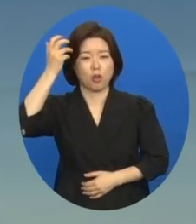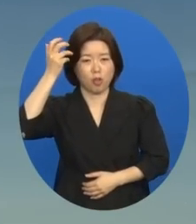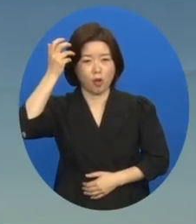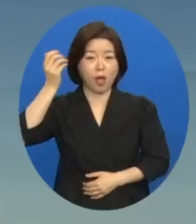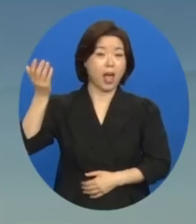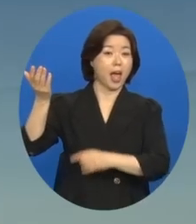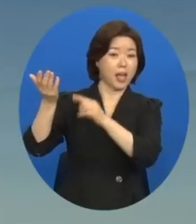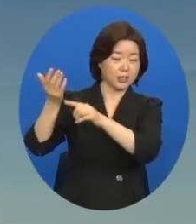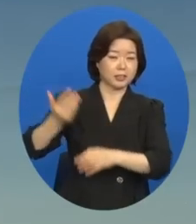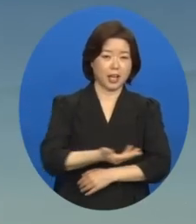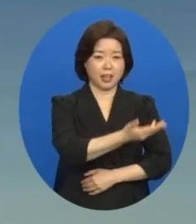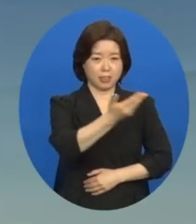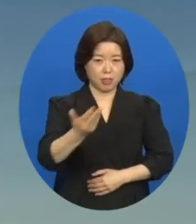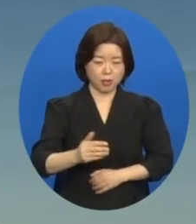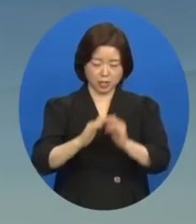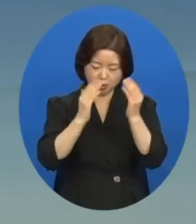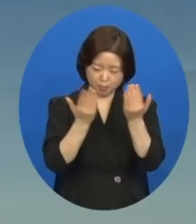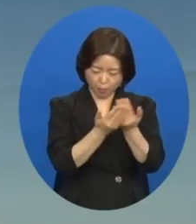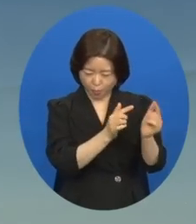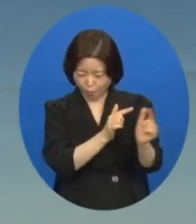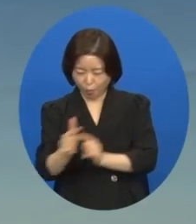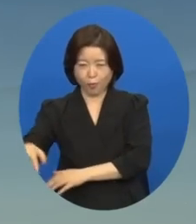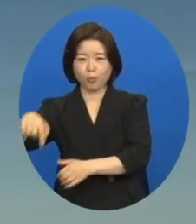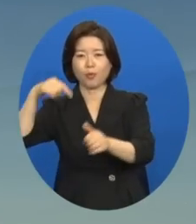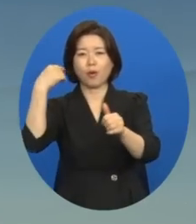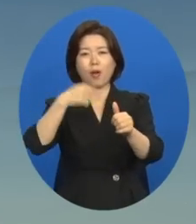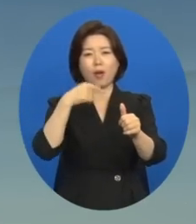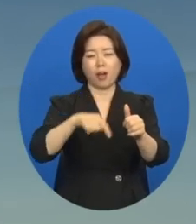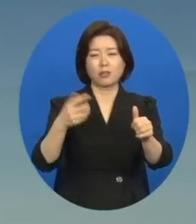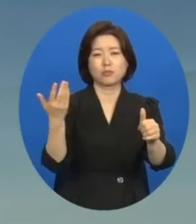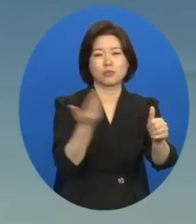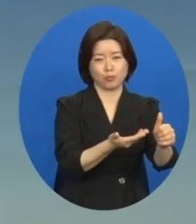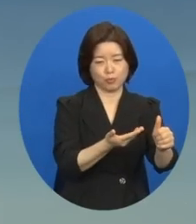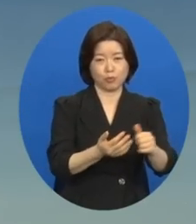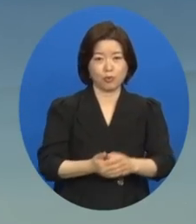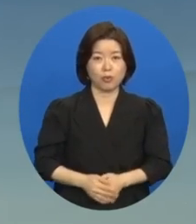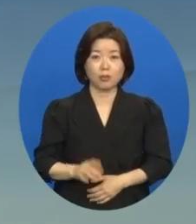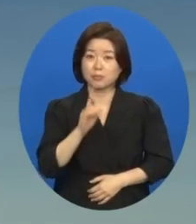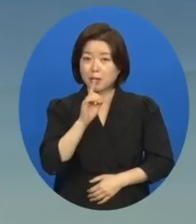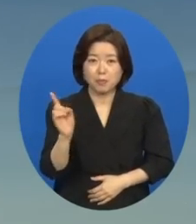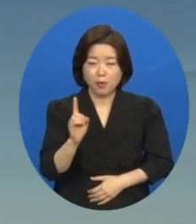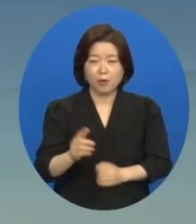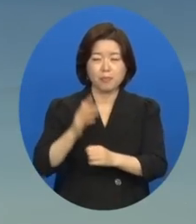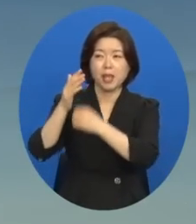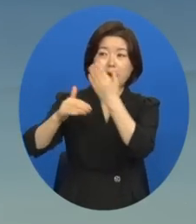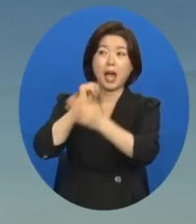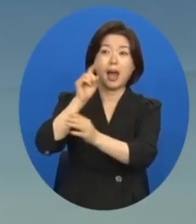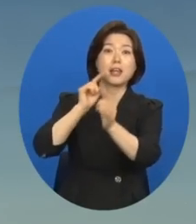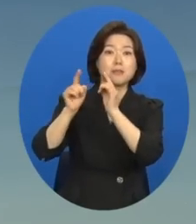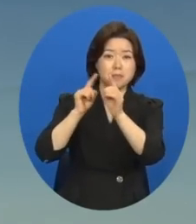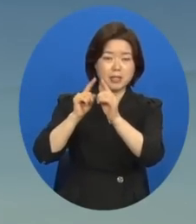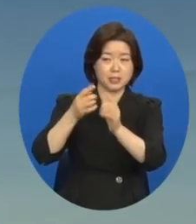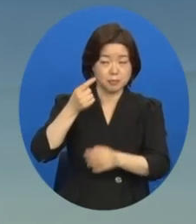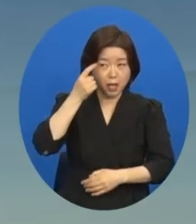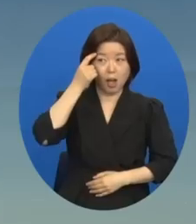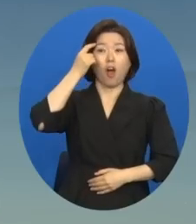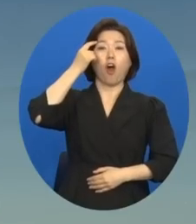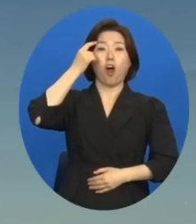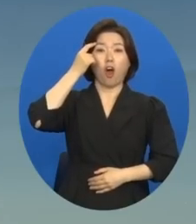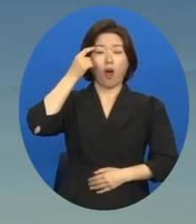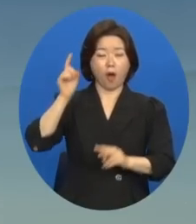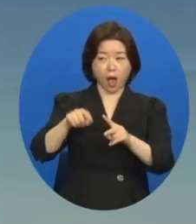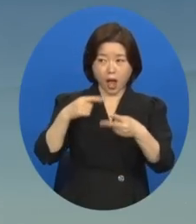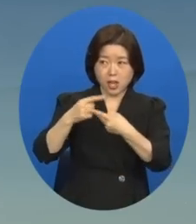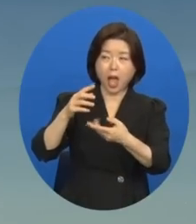그가 너희에게 모든 것을 가르치고, 무슨 말이에요? 하나님의 말씀을 깨닫게 해서